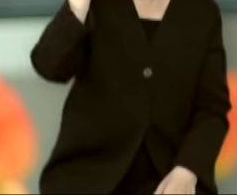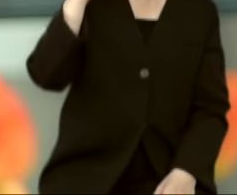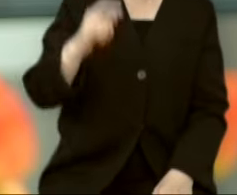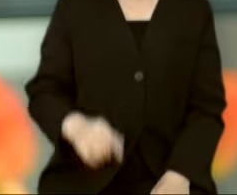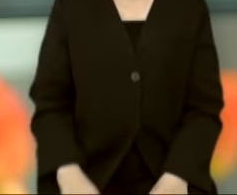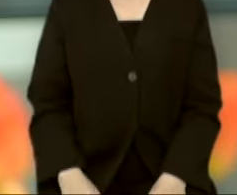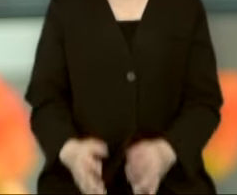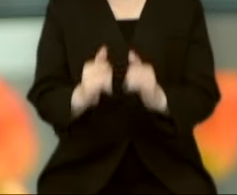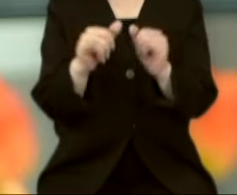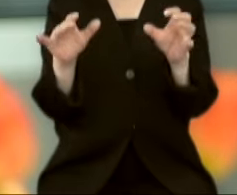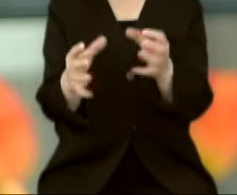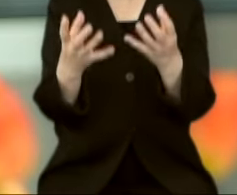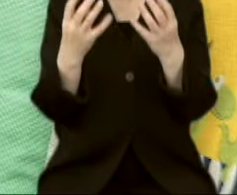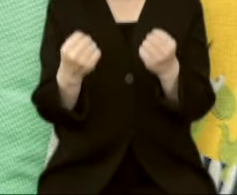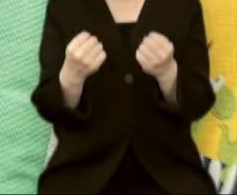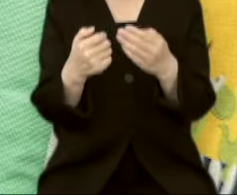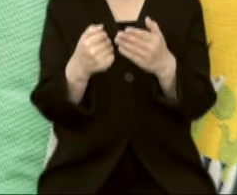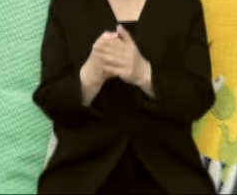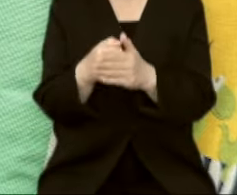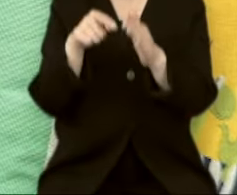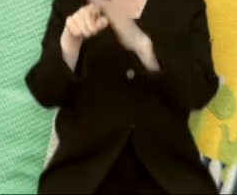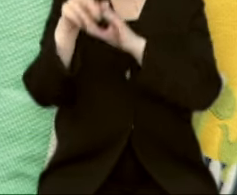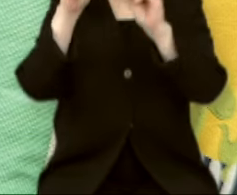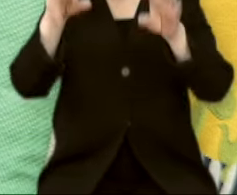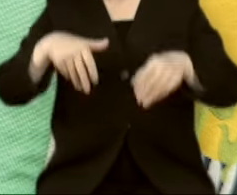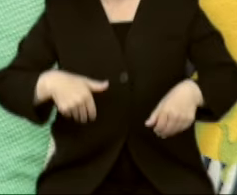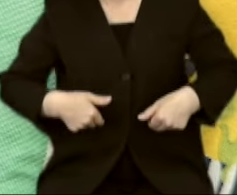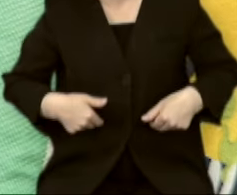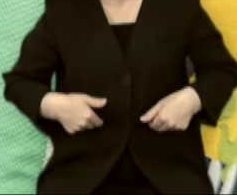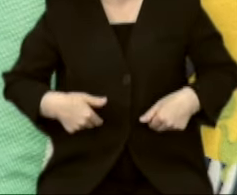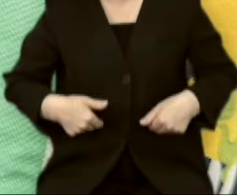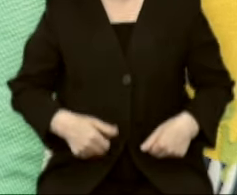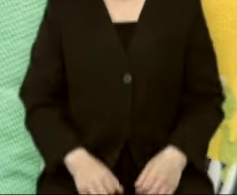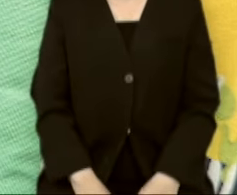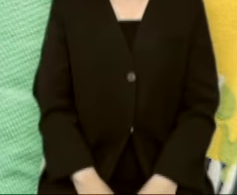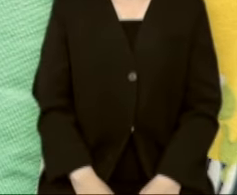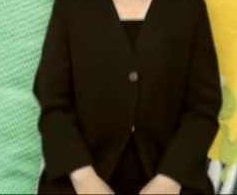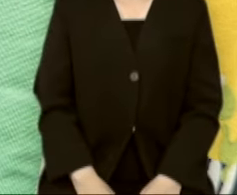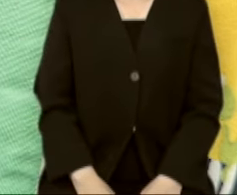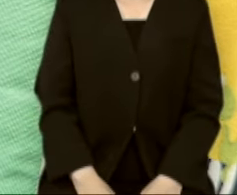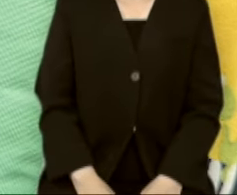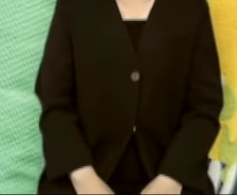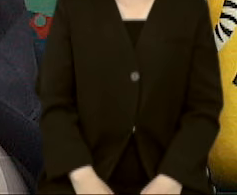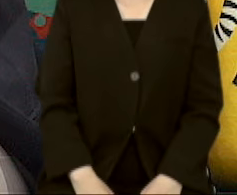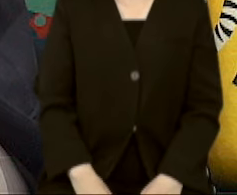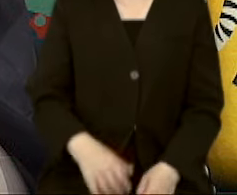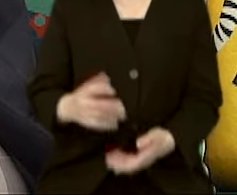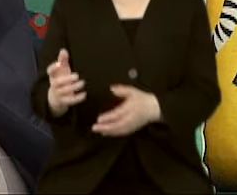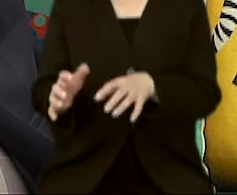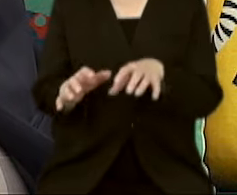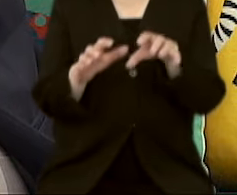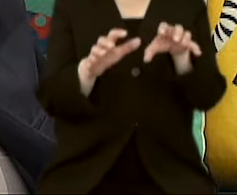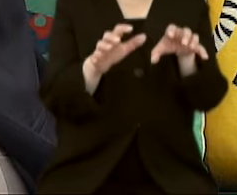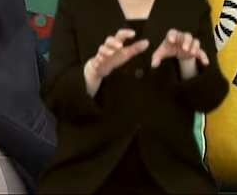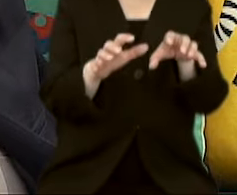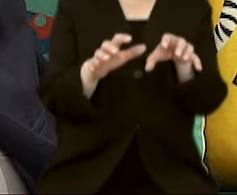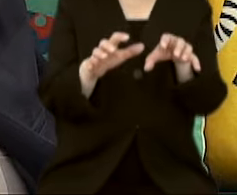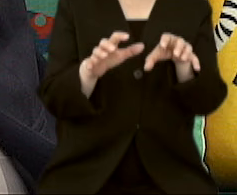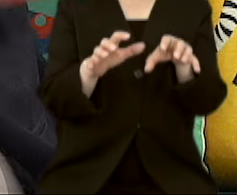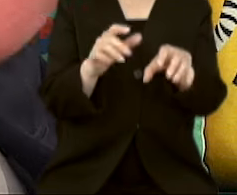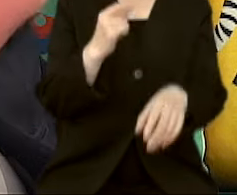더 사람들이 많이 모여 있으니까 우리도 가서 해야지. 그래서 이제 저희가 갔어요. 그 사제가